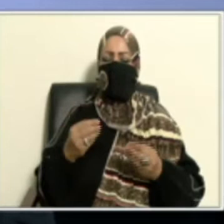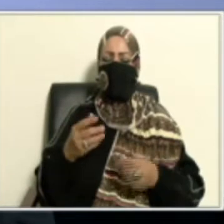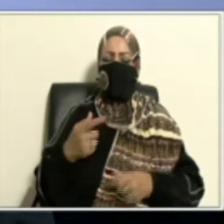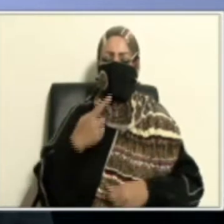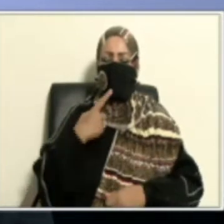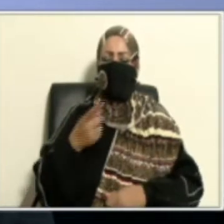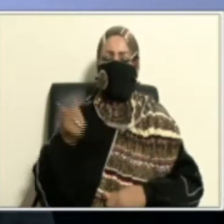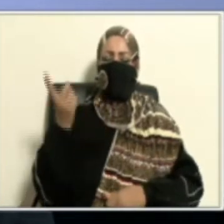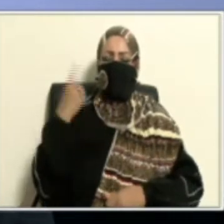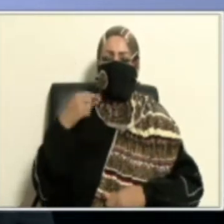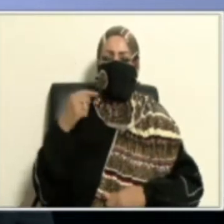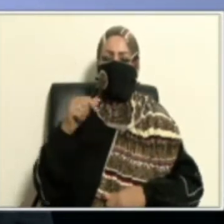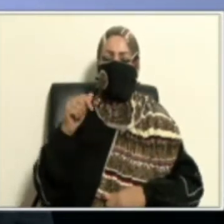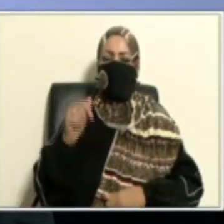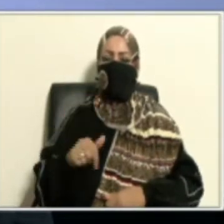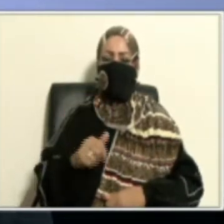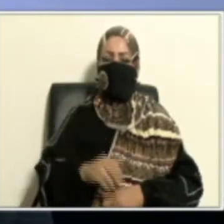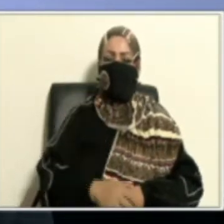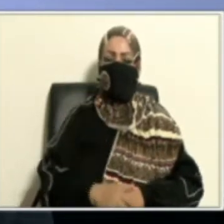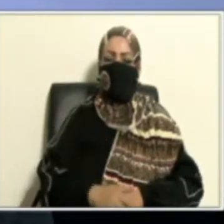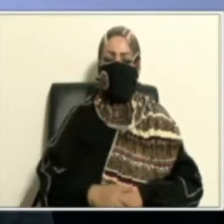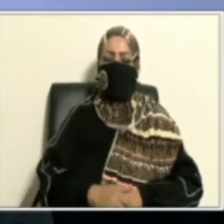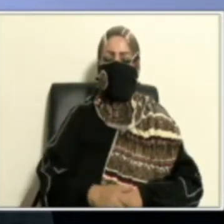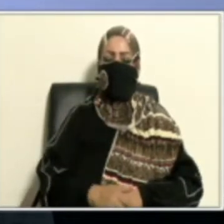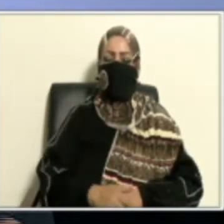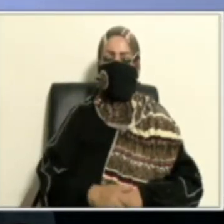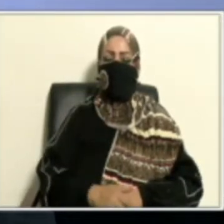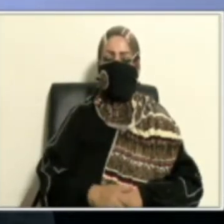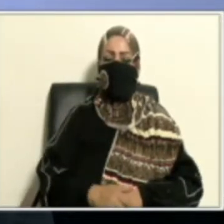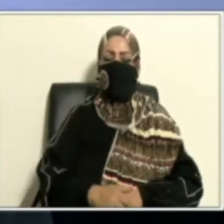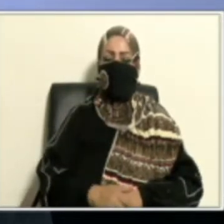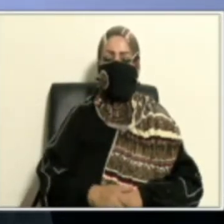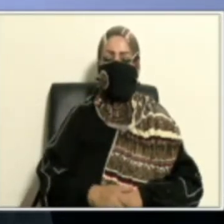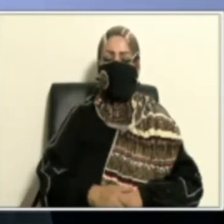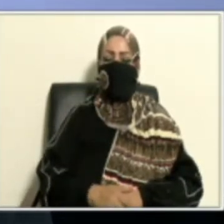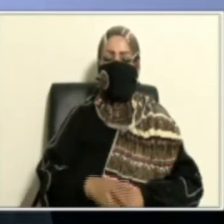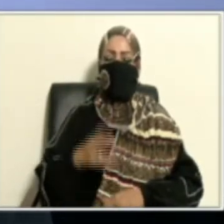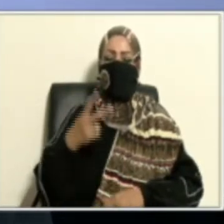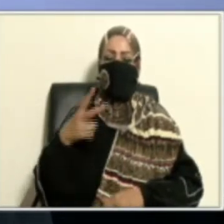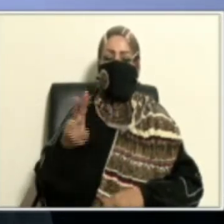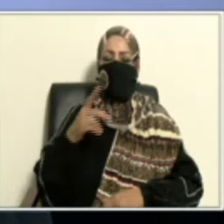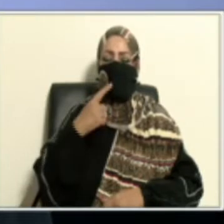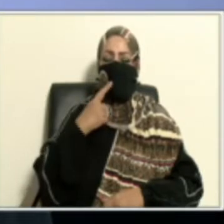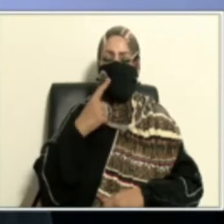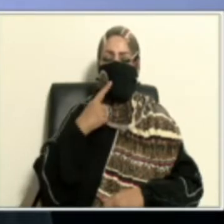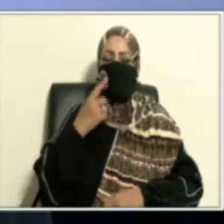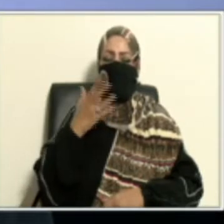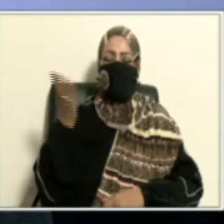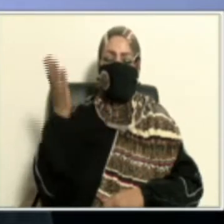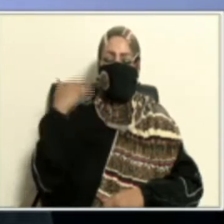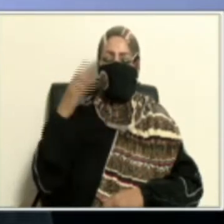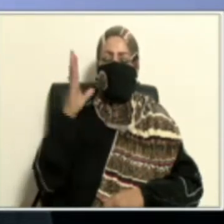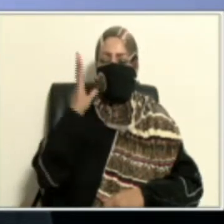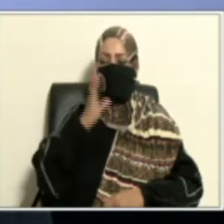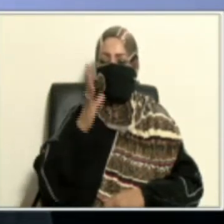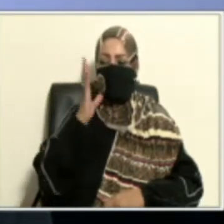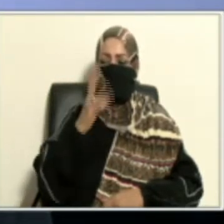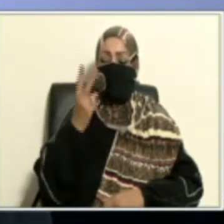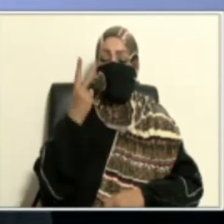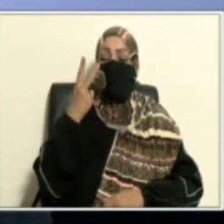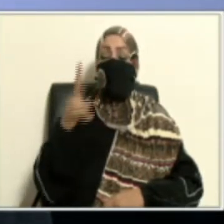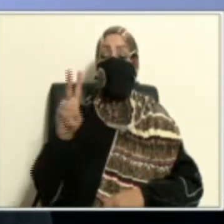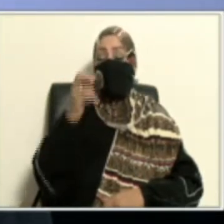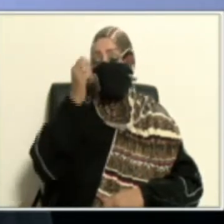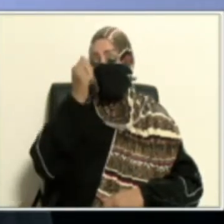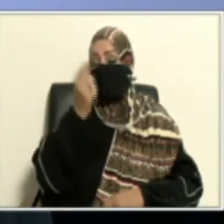الان قلت لي كنت تصلي في الرواتب وتو تقضي. اي تو نقضي، بطلت منها الرواتب، تو نقضي